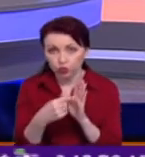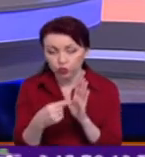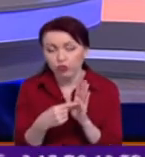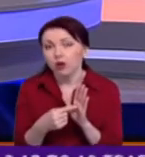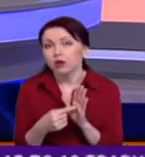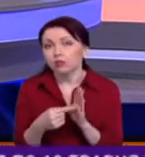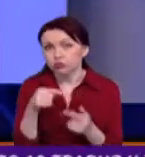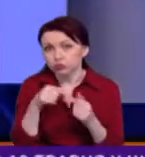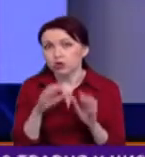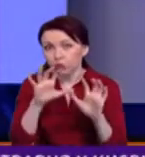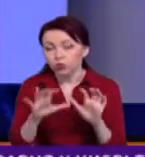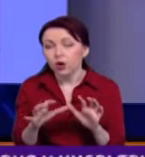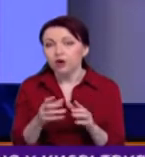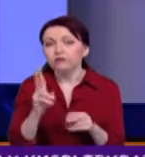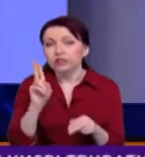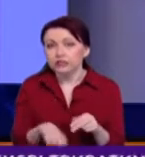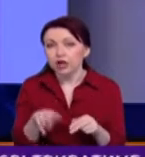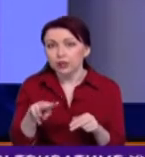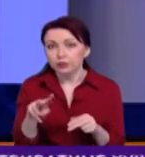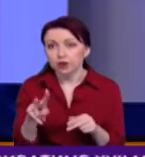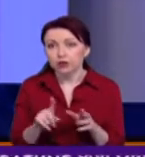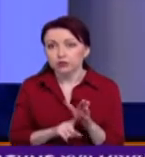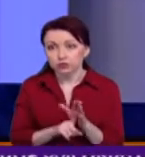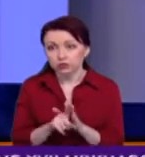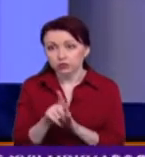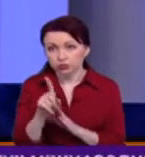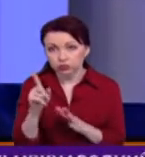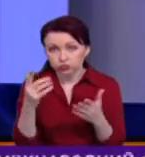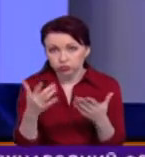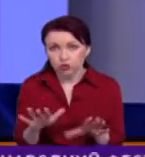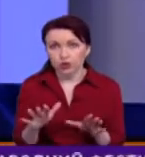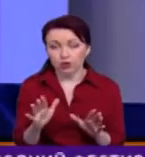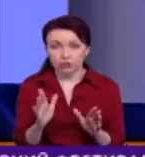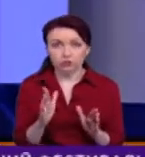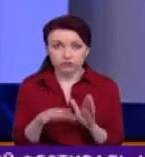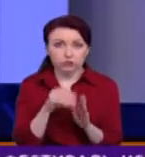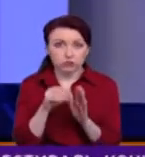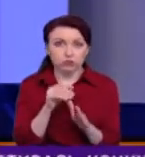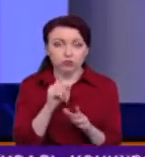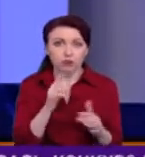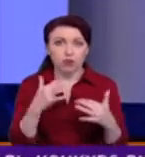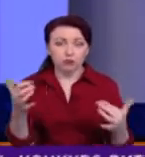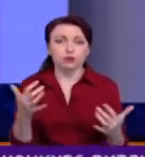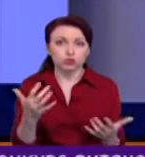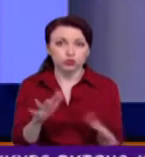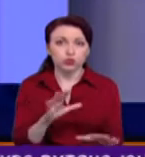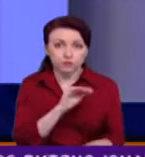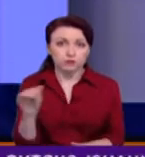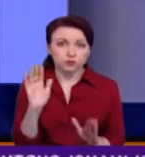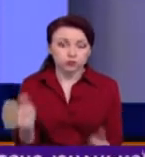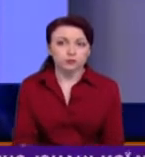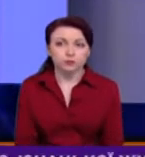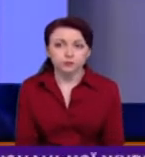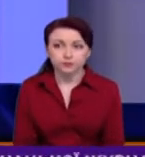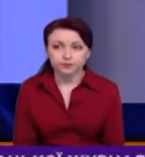з кінця липня стартують строкові, чергові парламентські вибори. Мені було б просто,